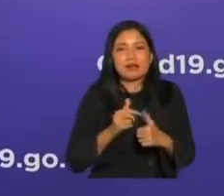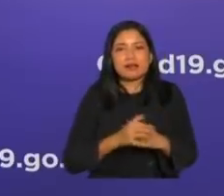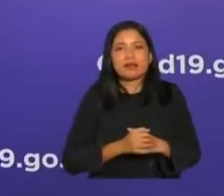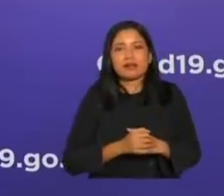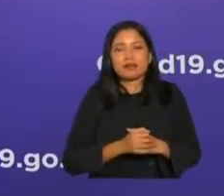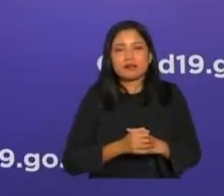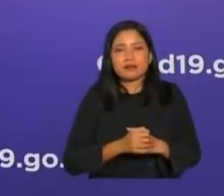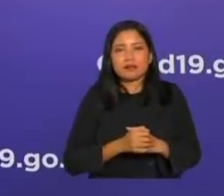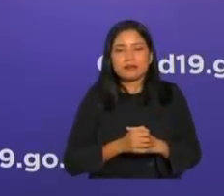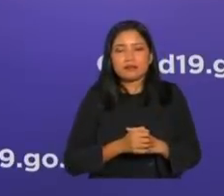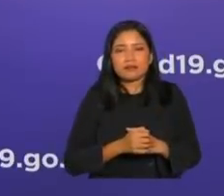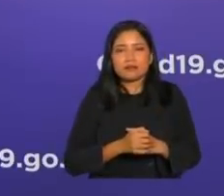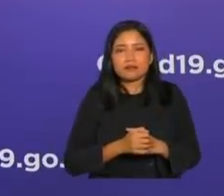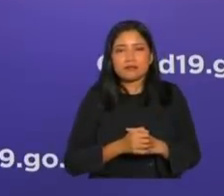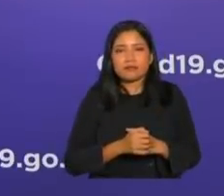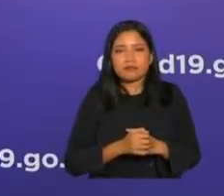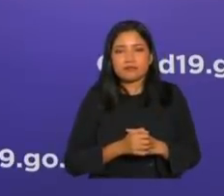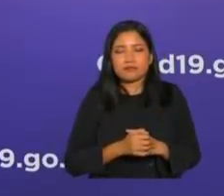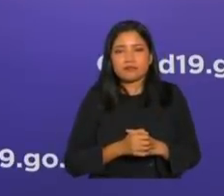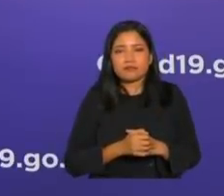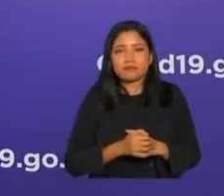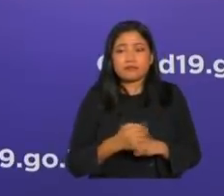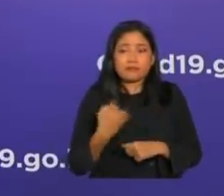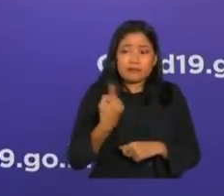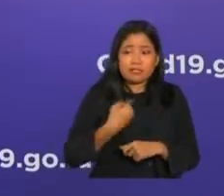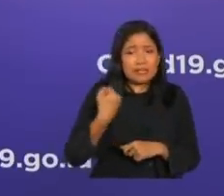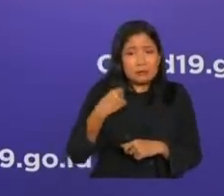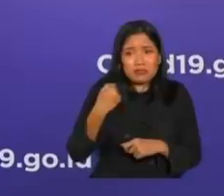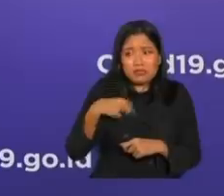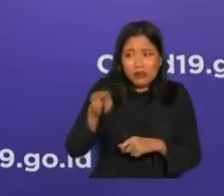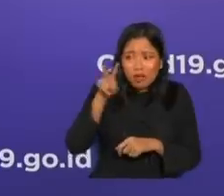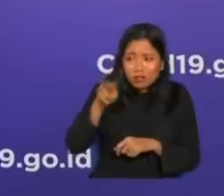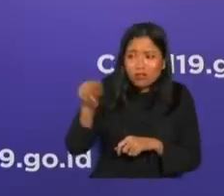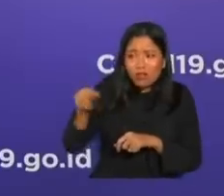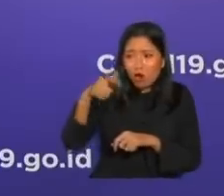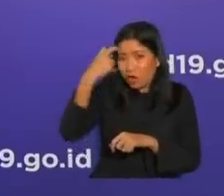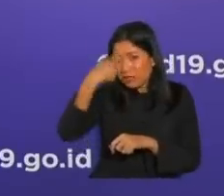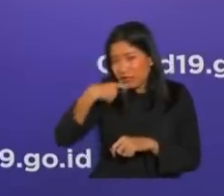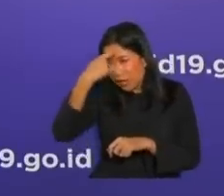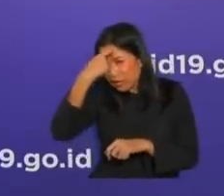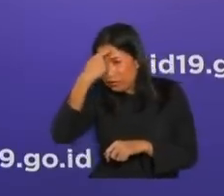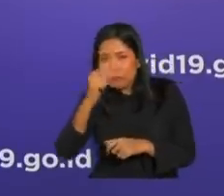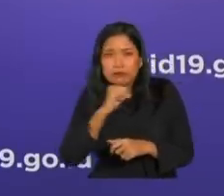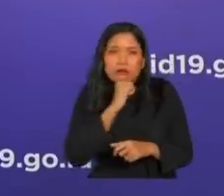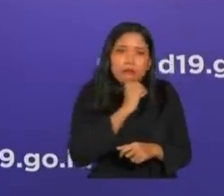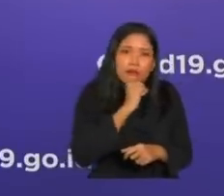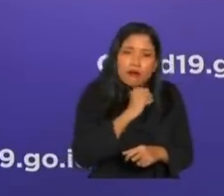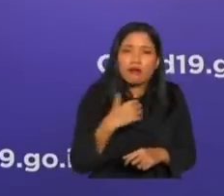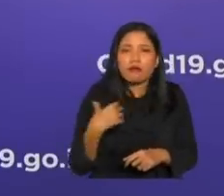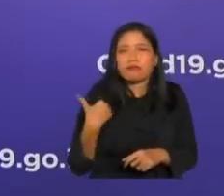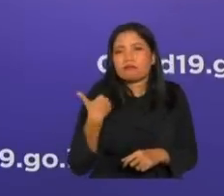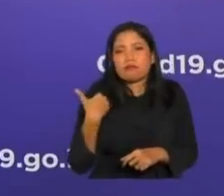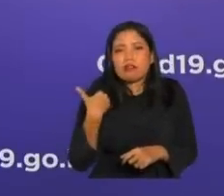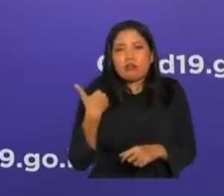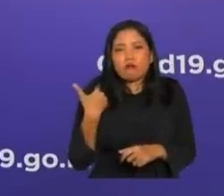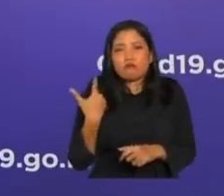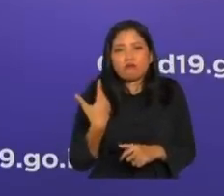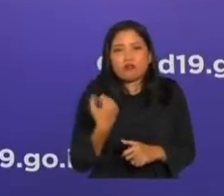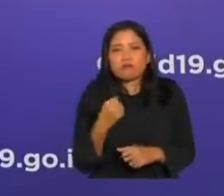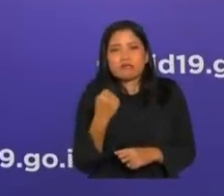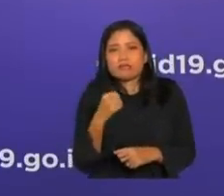bisa mengidentifikasi dengan mudah Siapa yang sakit disekitar kita Oleh karena itu menjaga